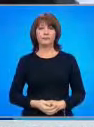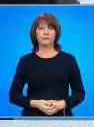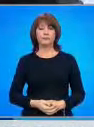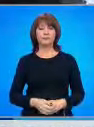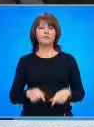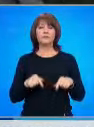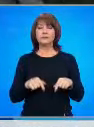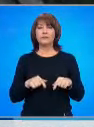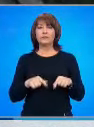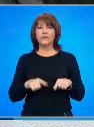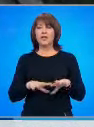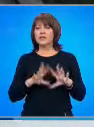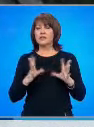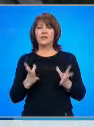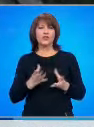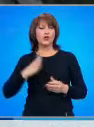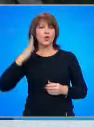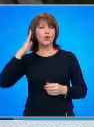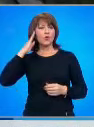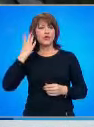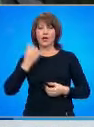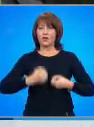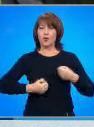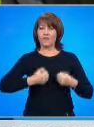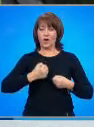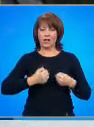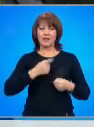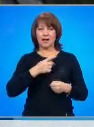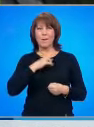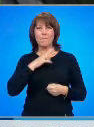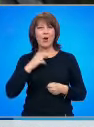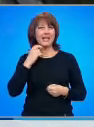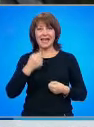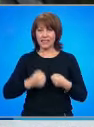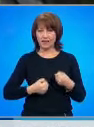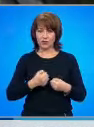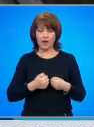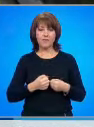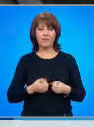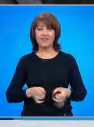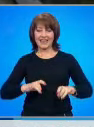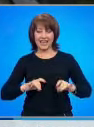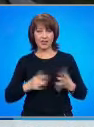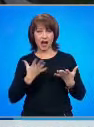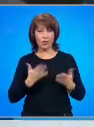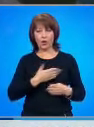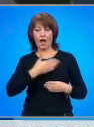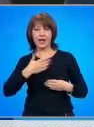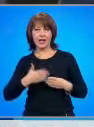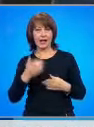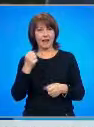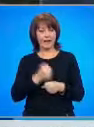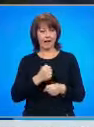Днес всички служители, които шофират полицейски автомобили, в началото и края на смяната ще преминават през тест